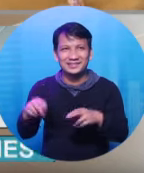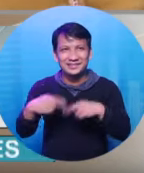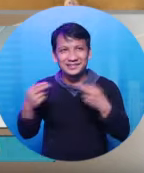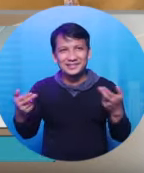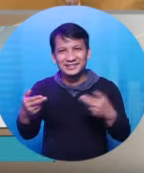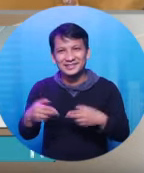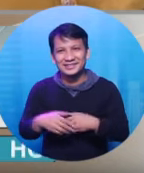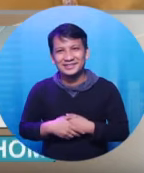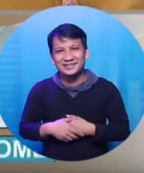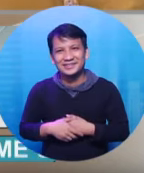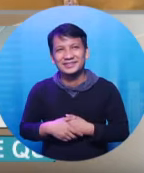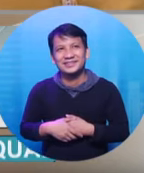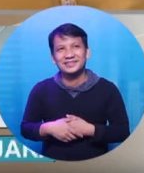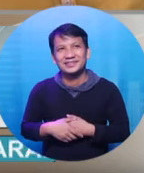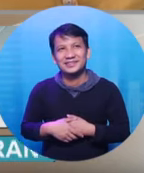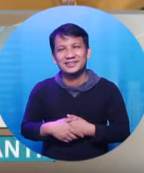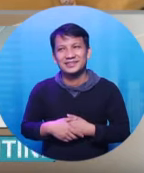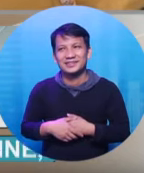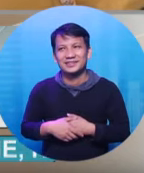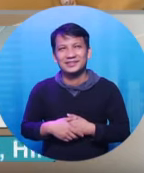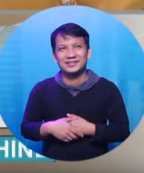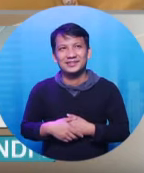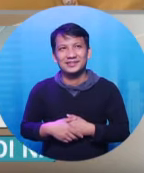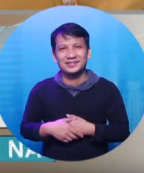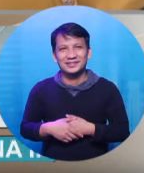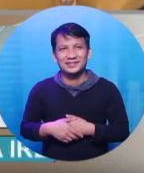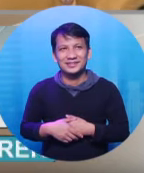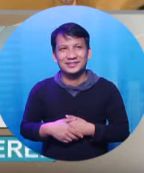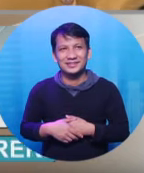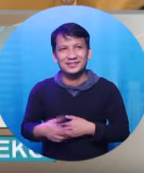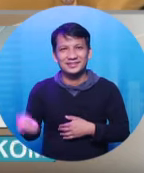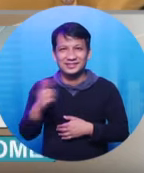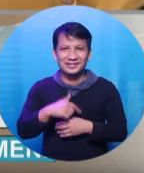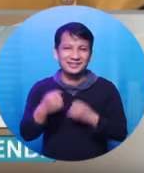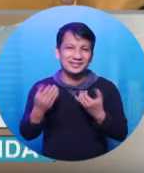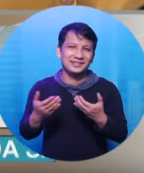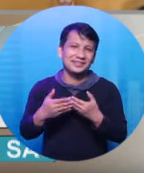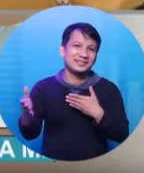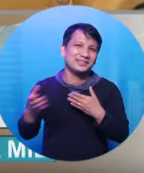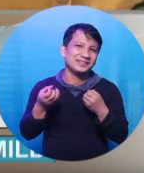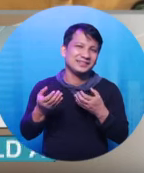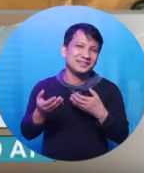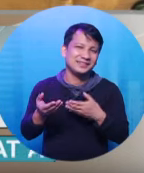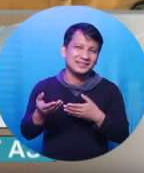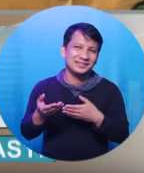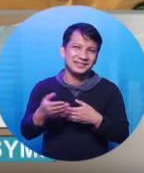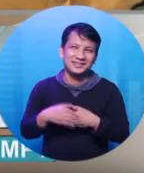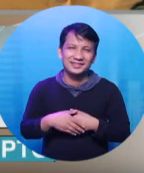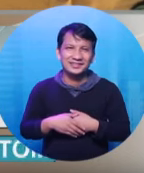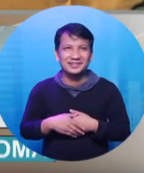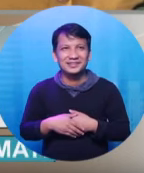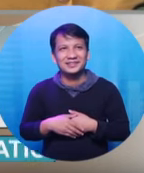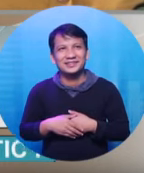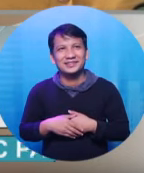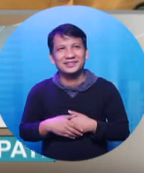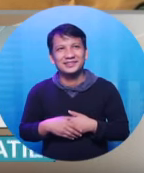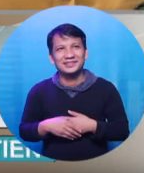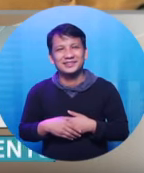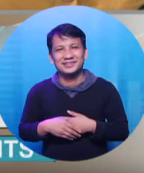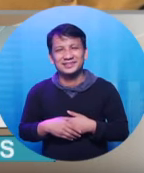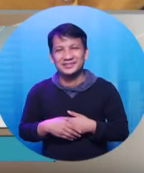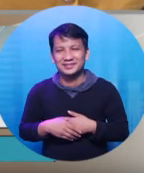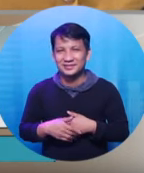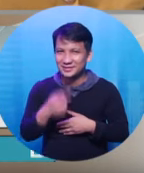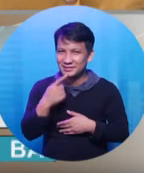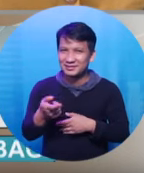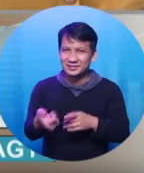Pati po mango sa cafe. Okay, di ba? Mango. Oh, di ba? Oh, mga gulay. Ayun. Taga